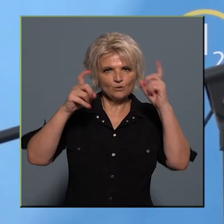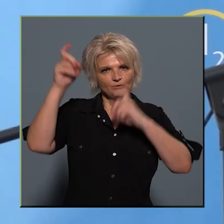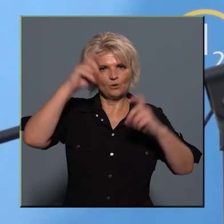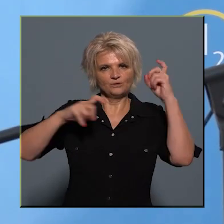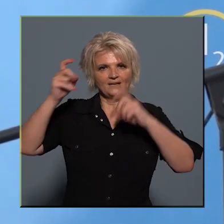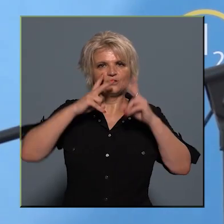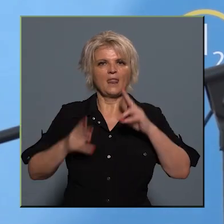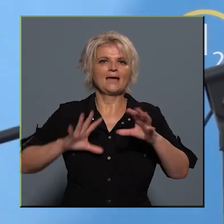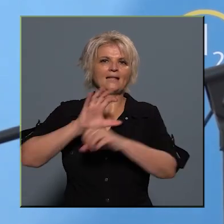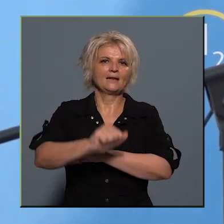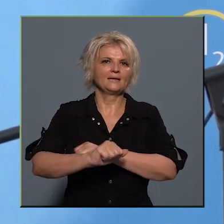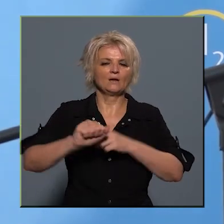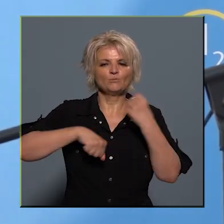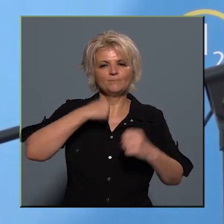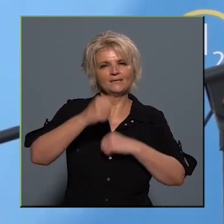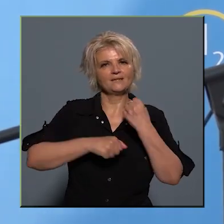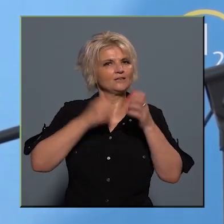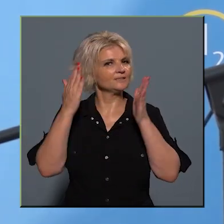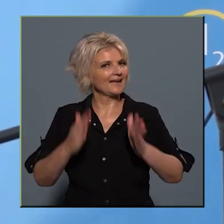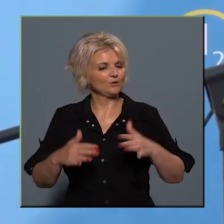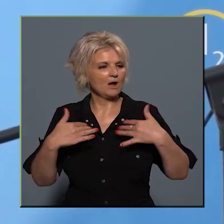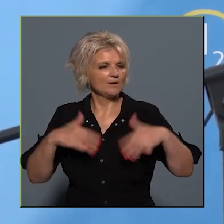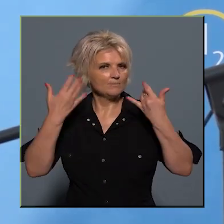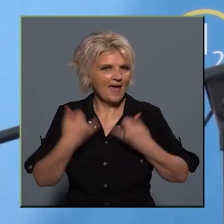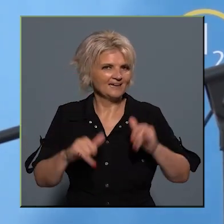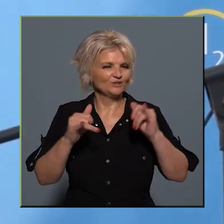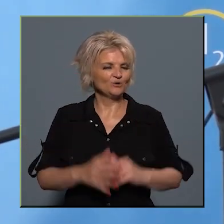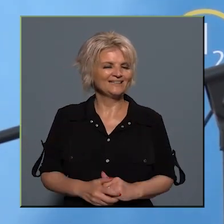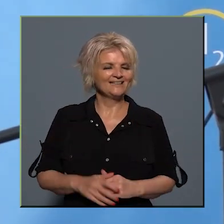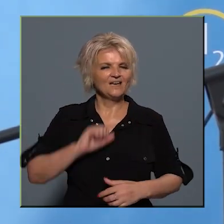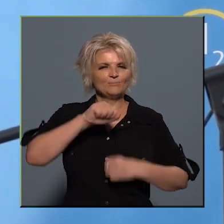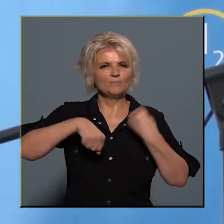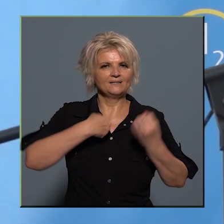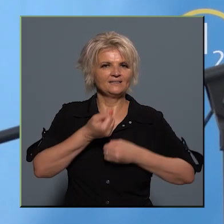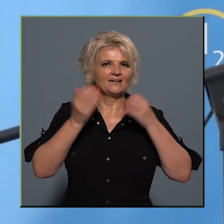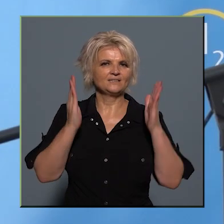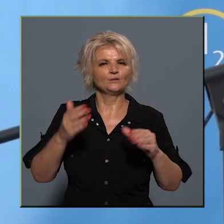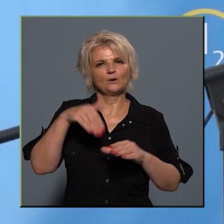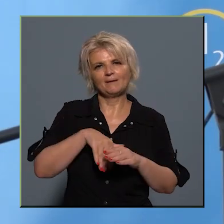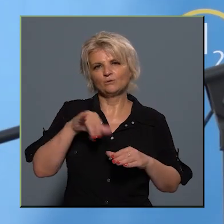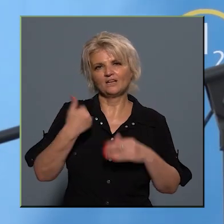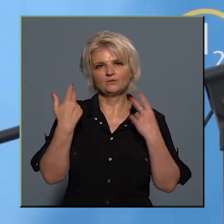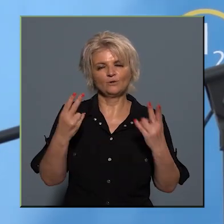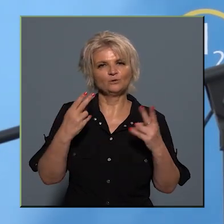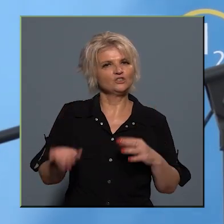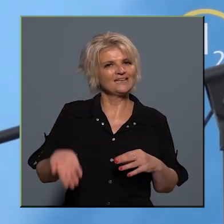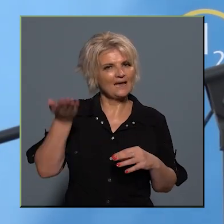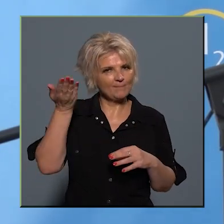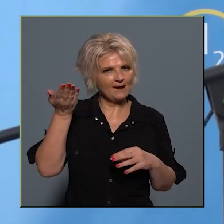lehet elérni azt, hogy a mobilitás szektor mi hamarabb elinduljon, és a mobilitás szektoron belül is nagyon fontos kihangsúlyozni